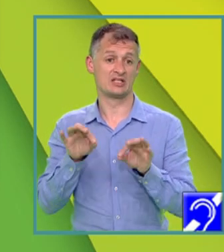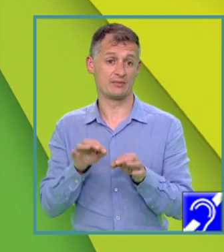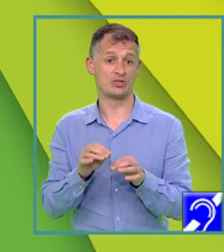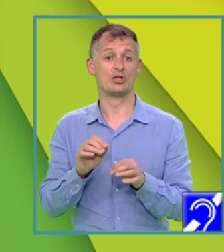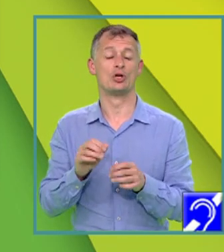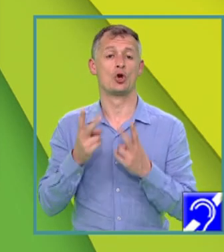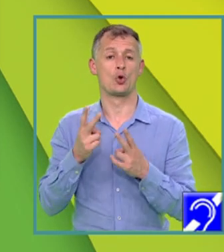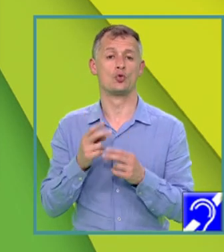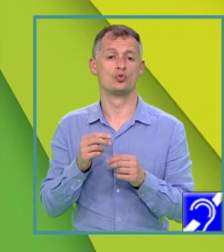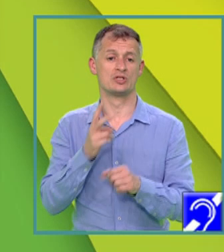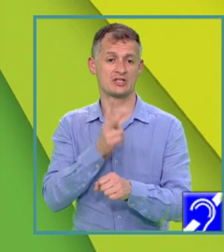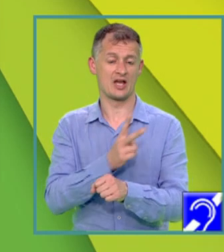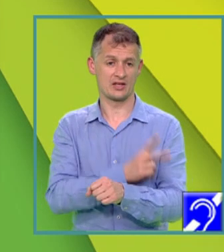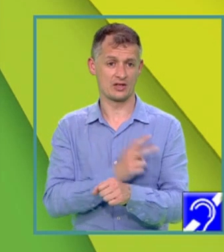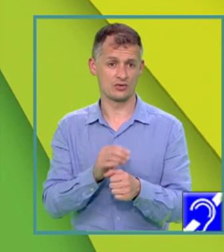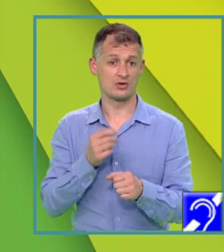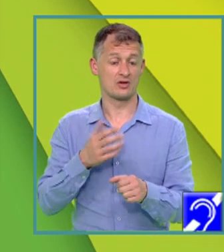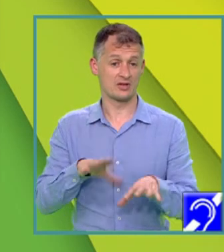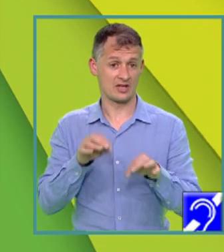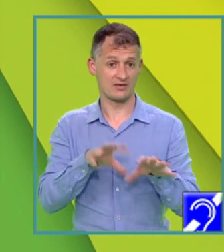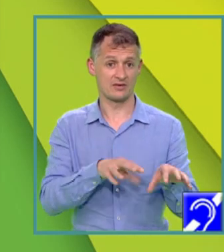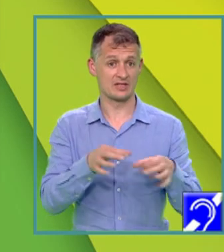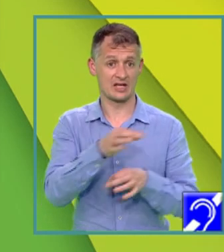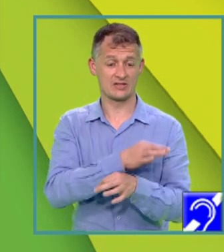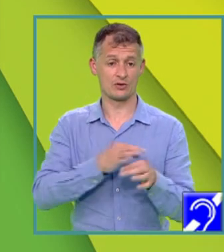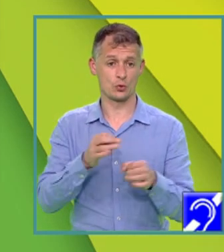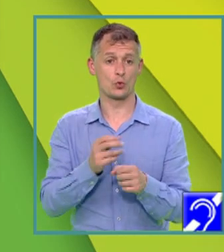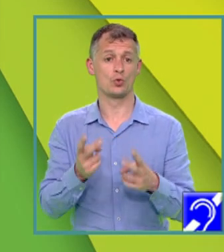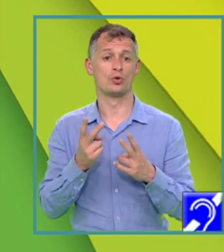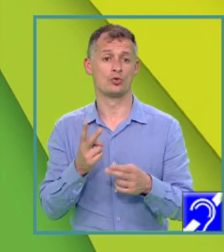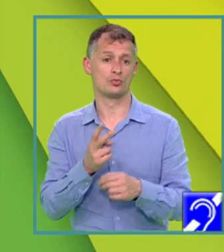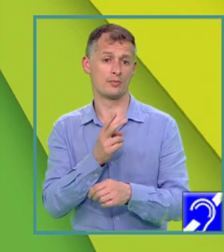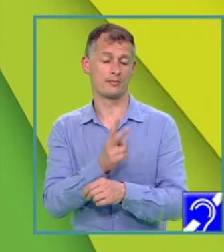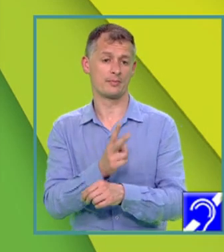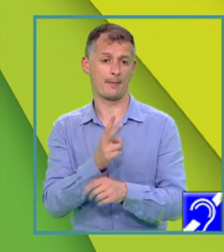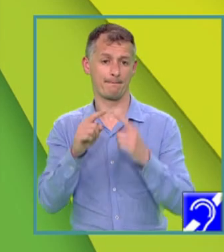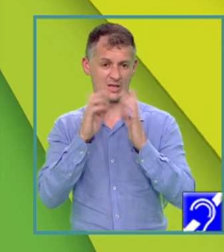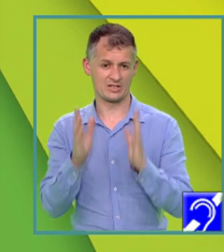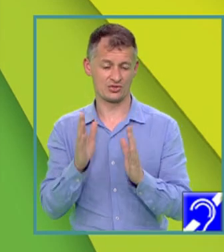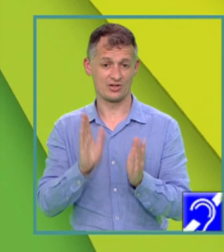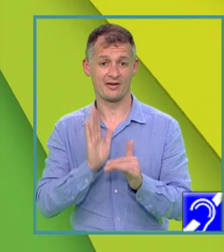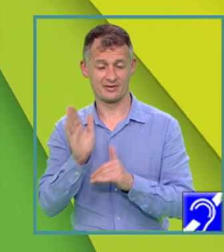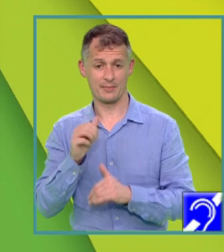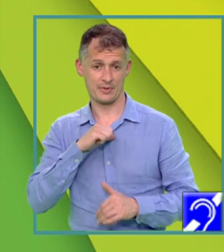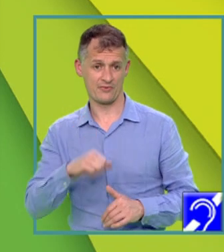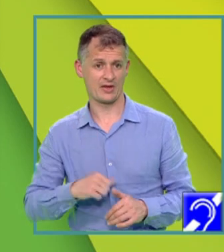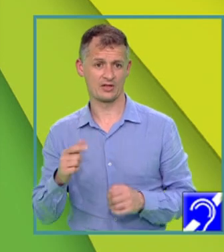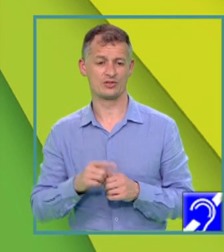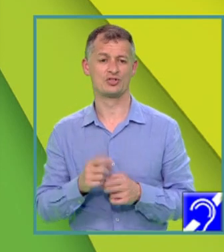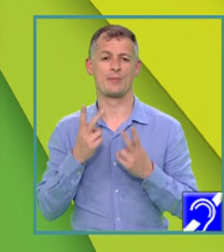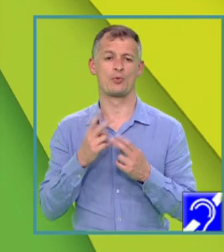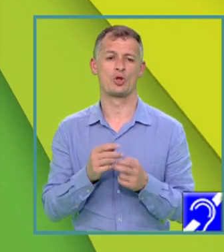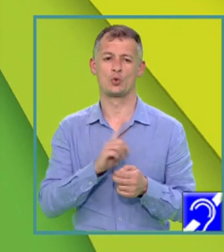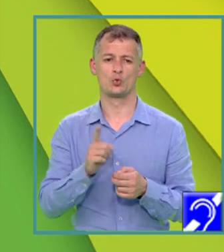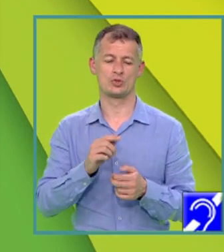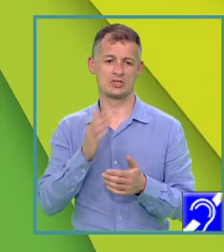biserică, identificăm transferul bisericii din domeniul public către cel privat și, cel mai important, nu statul va mai